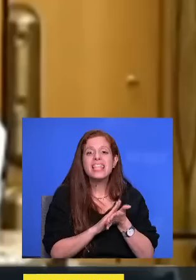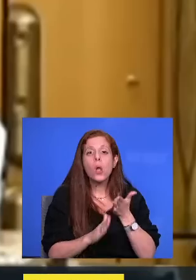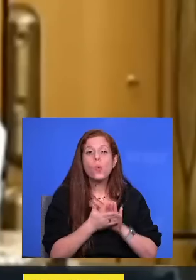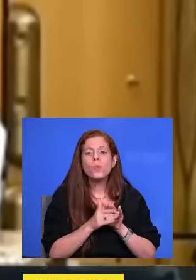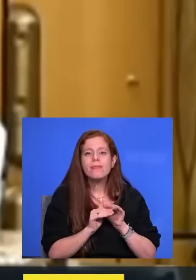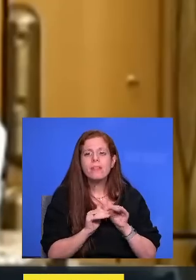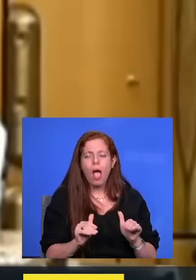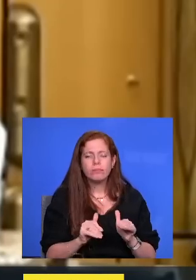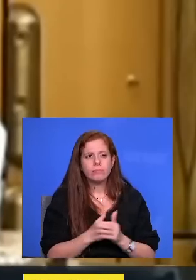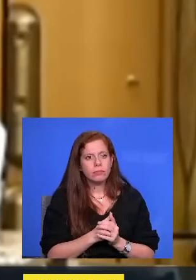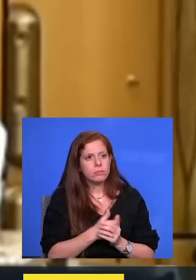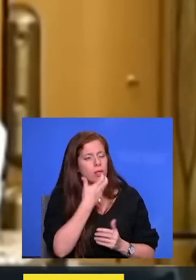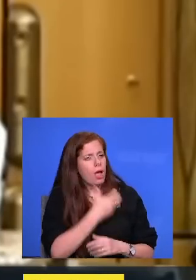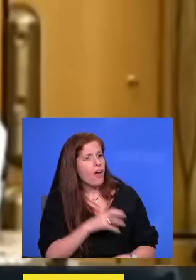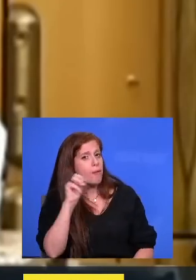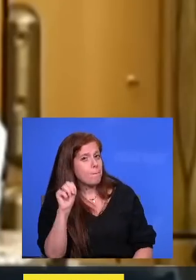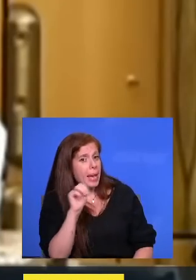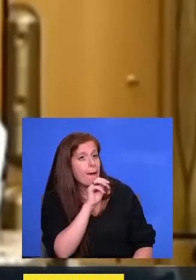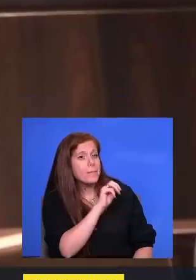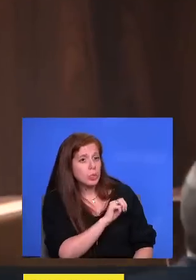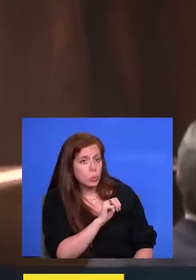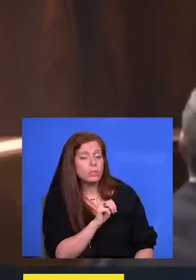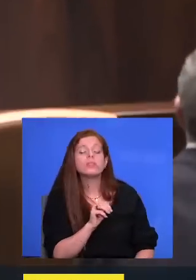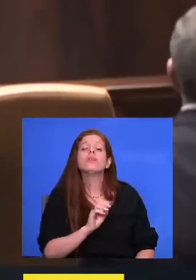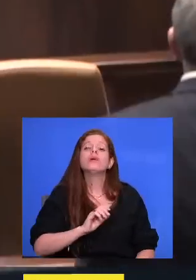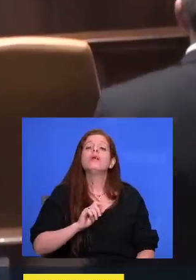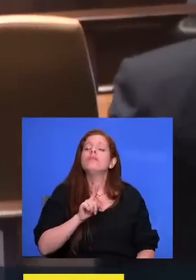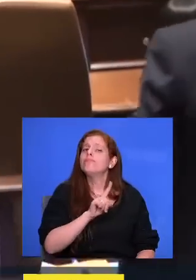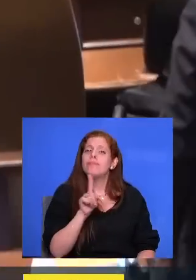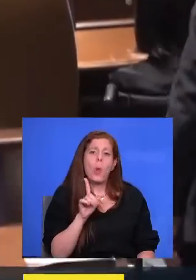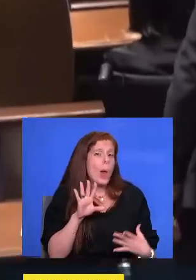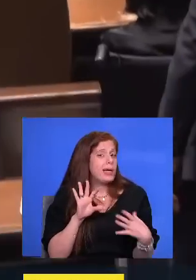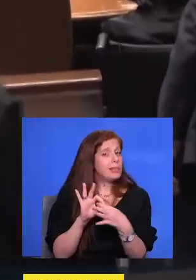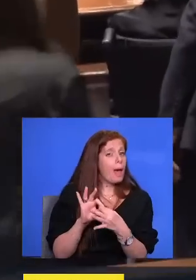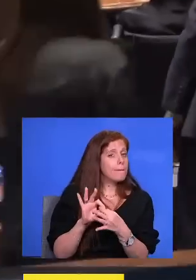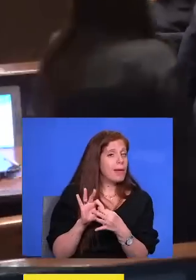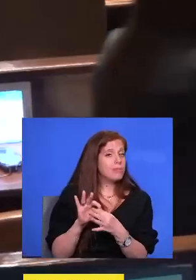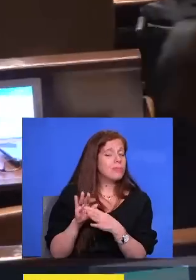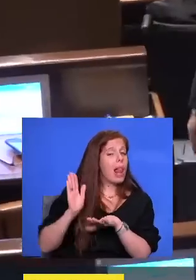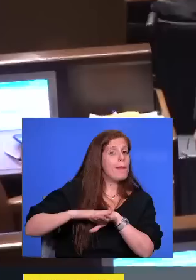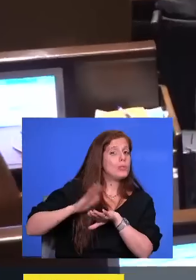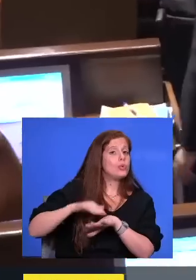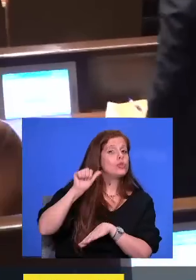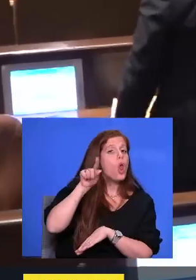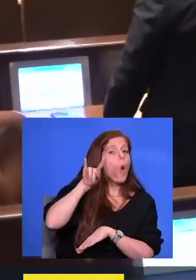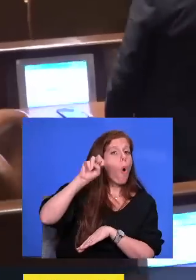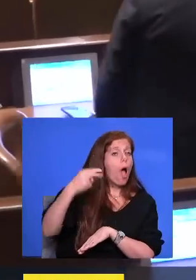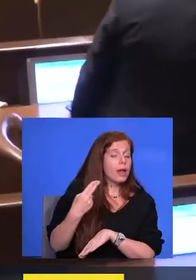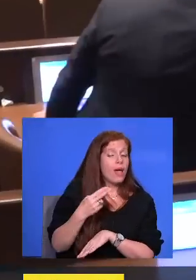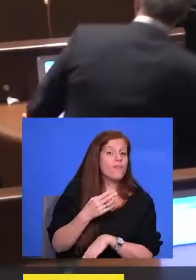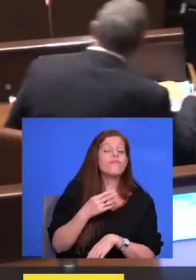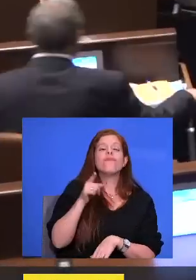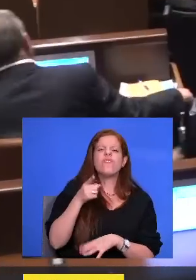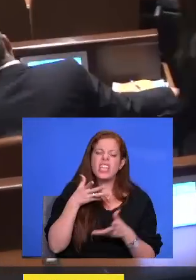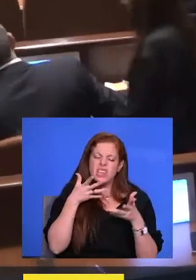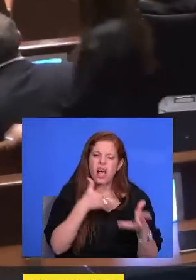נקודה. הרב מאיר מזוז, ראש ישיבת כיסא רחמים, לא התחבר למינוי של אוחנה ליושב ראש הכנסת ומנאומו, ויצא להתקפה